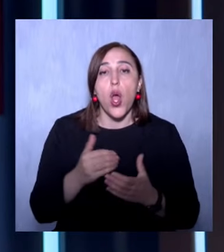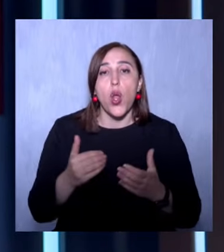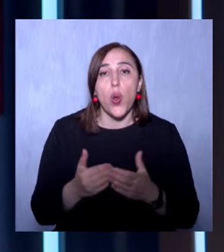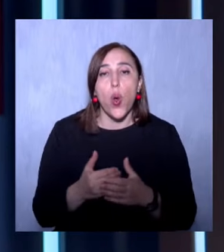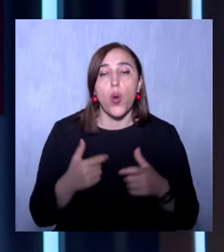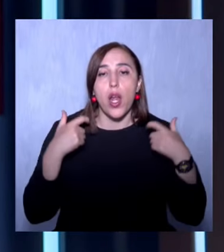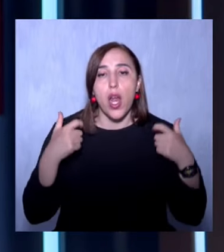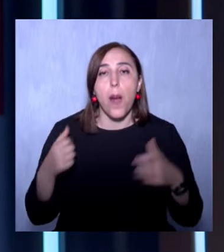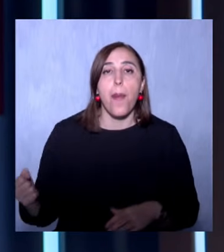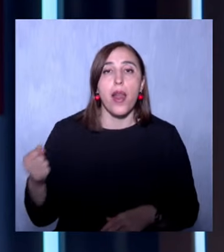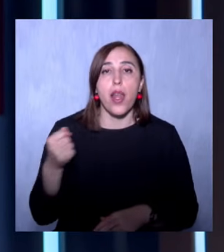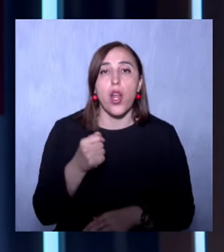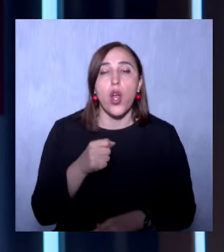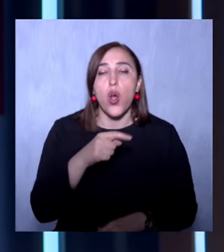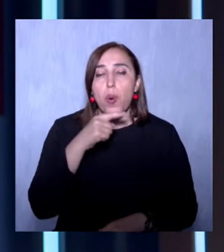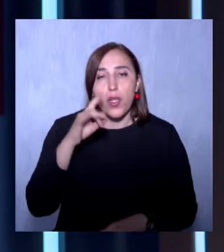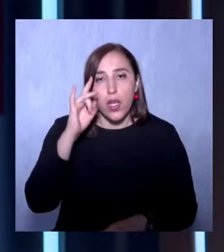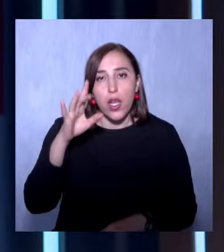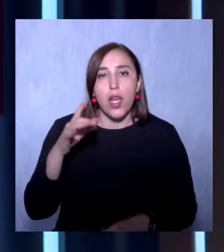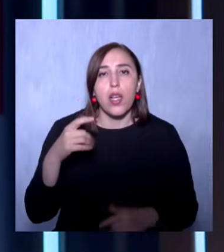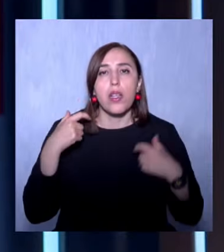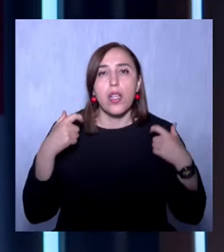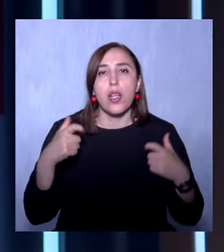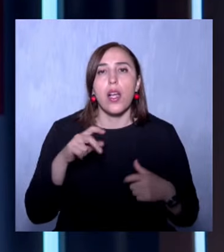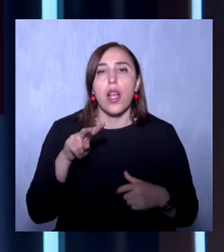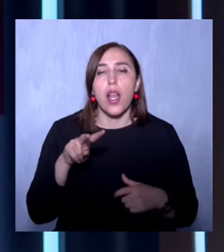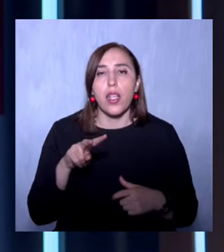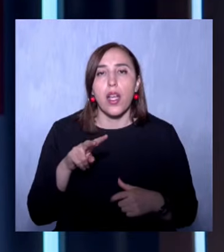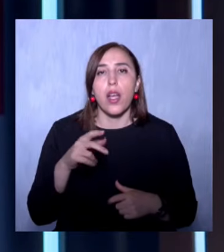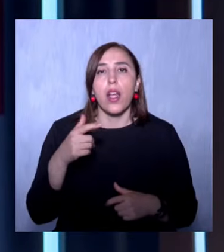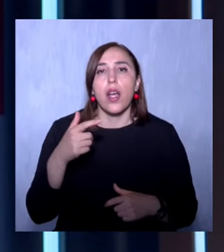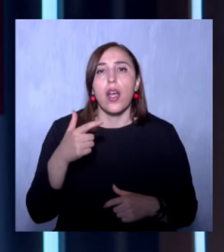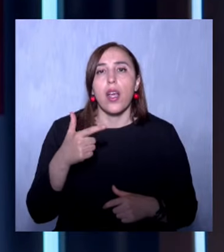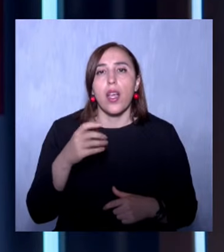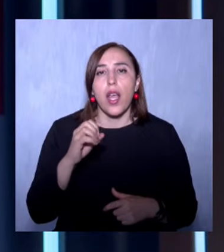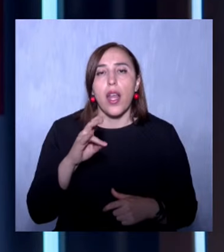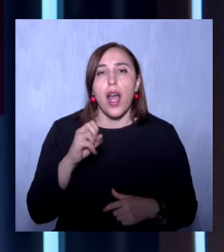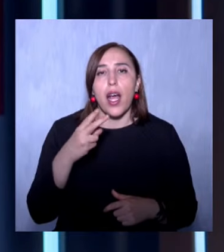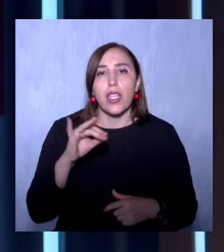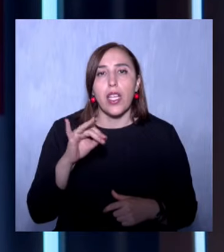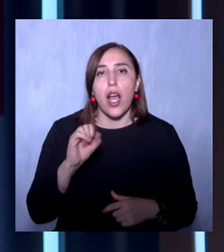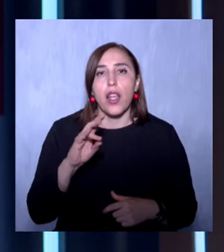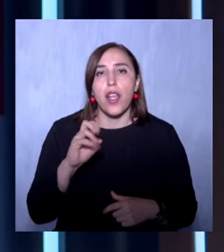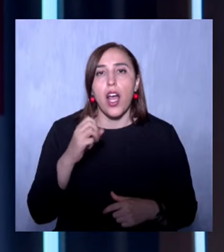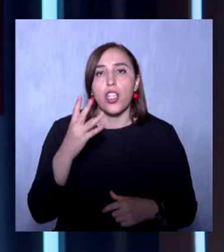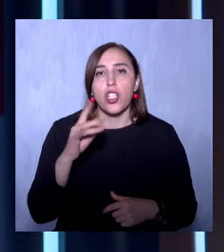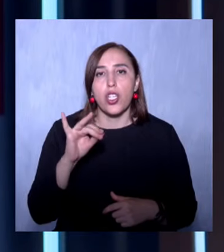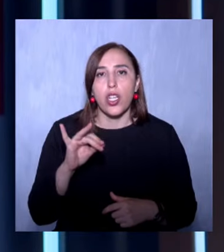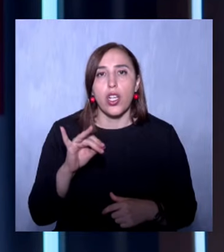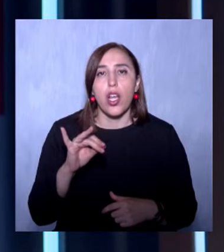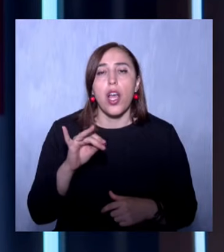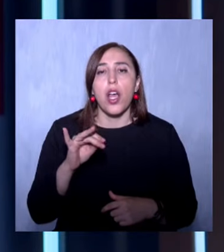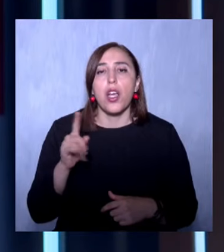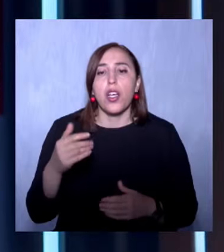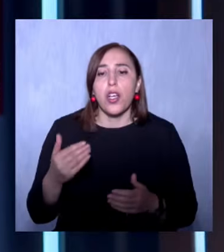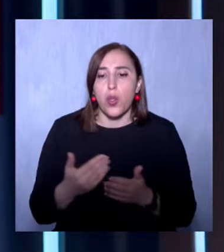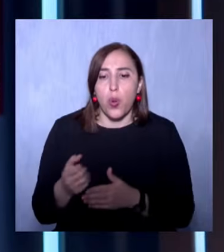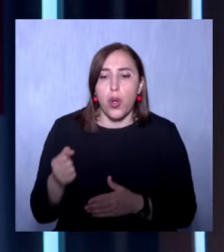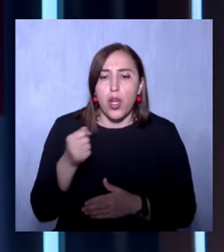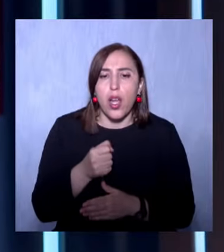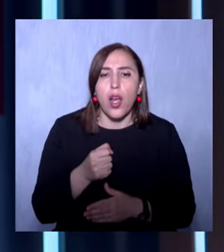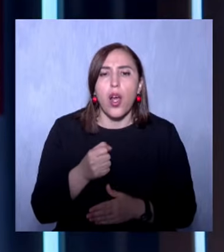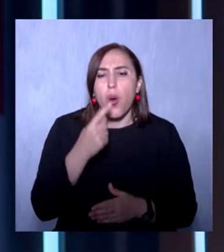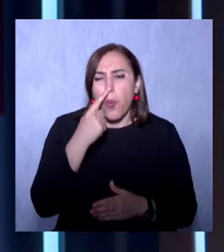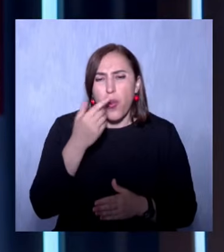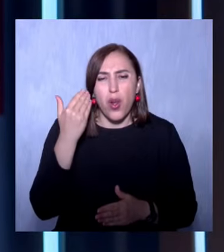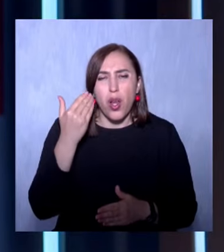ունեն՝ Ռուսաստանի հերոս գեներալ լեյտենանտ Գենադի Անաշկին։ Նա եկավ փոխարինելու չափազանց կարճ պաշտոնավարած